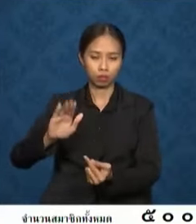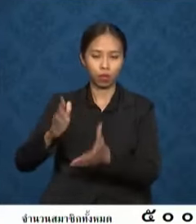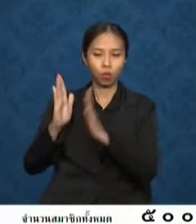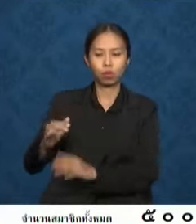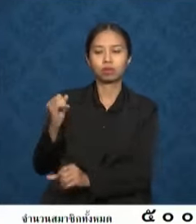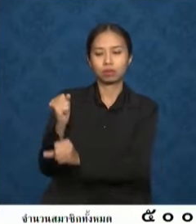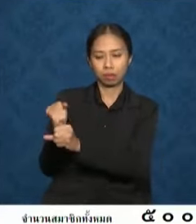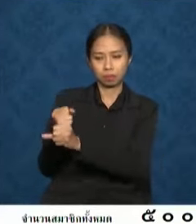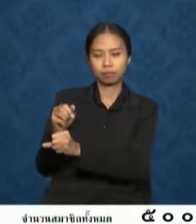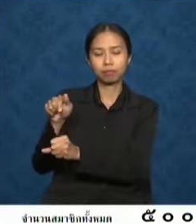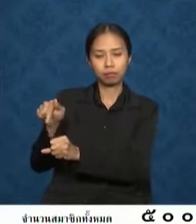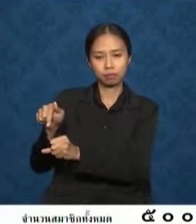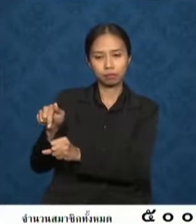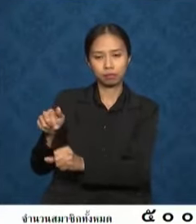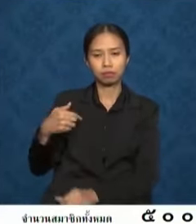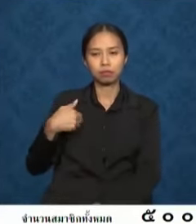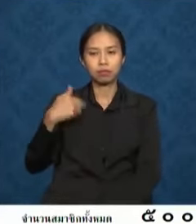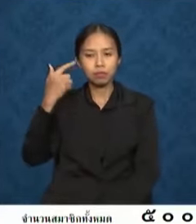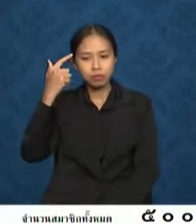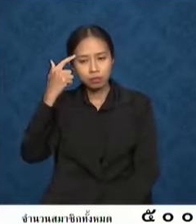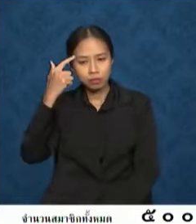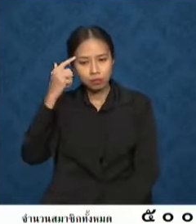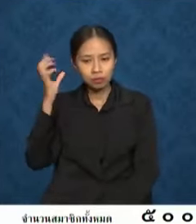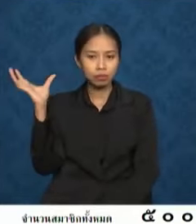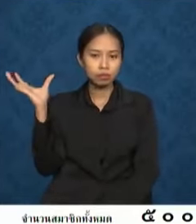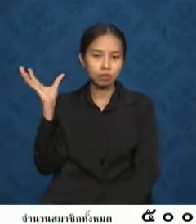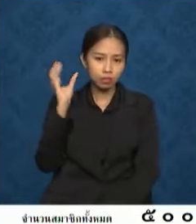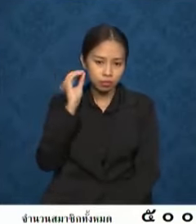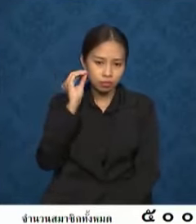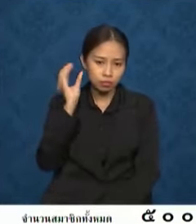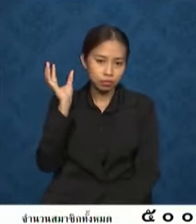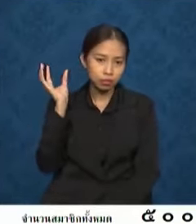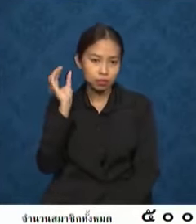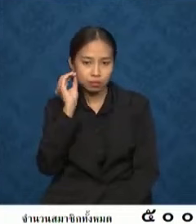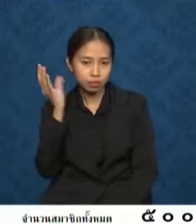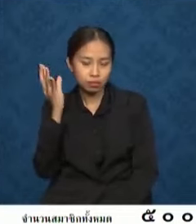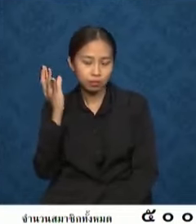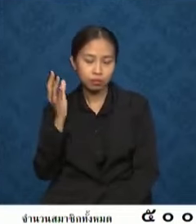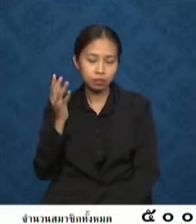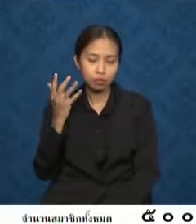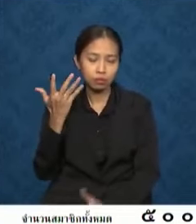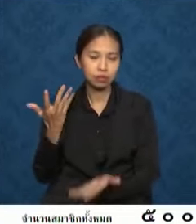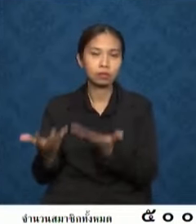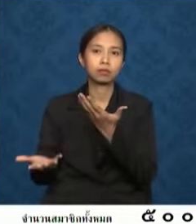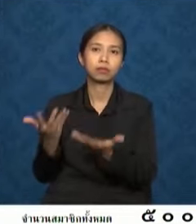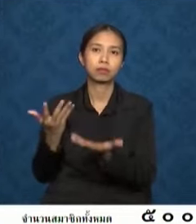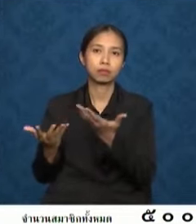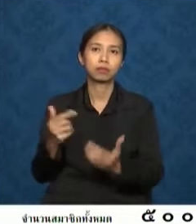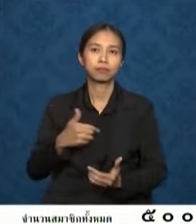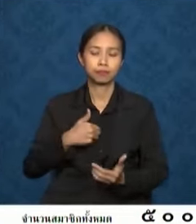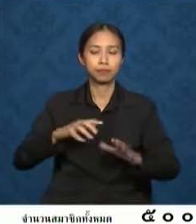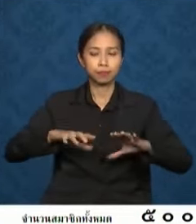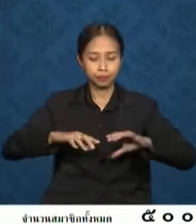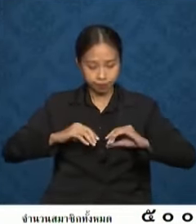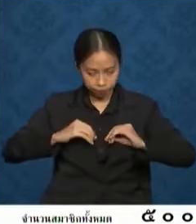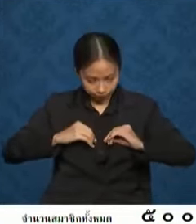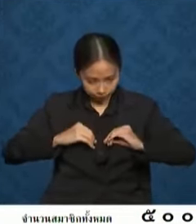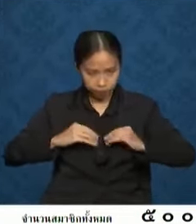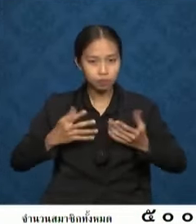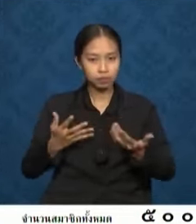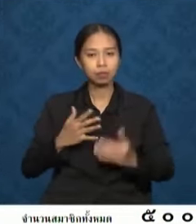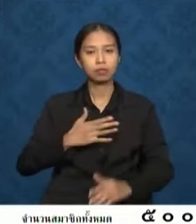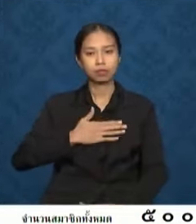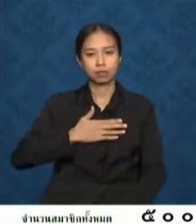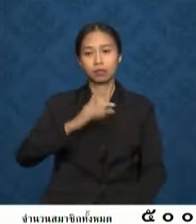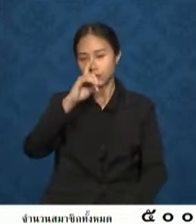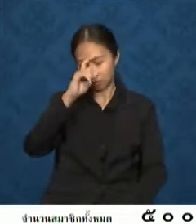กระทำซึ่งเขาอาจจะฟังฟังบางส่วนหรือไม่ฟังเลยผมก็น้อมรับและเคารพ